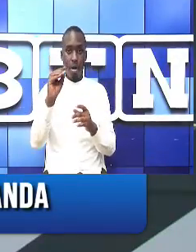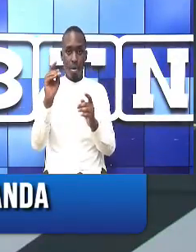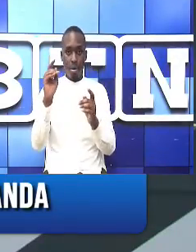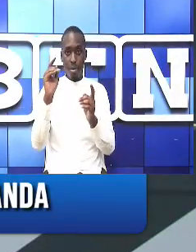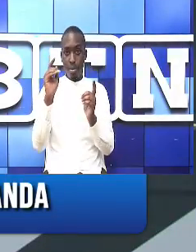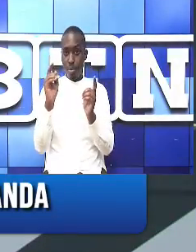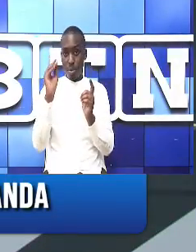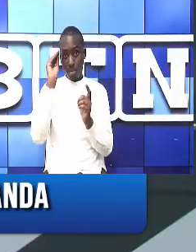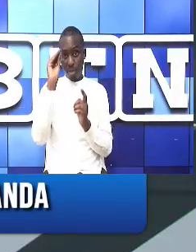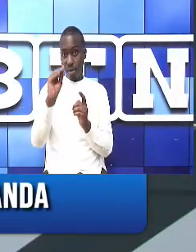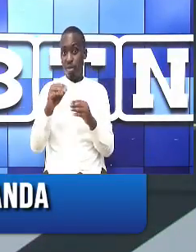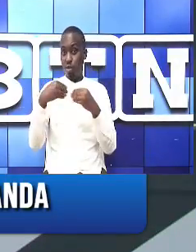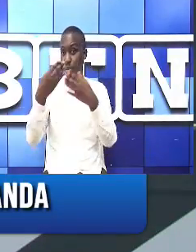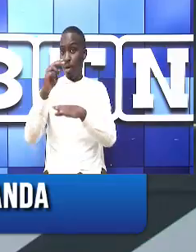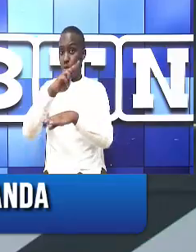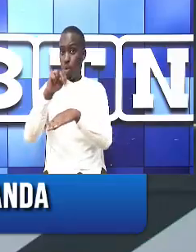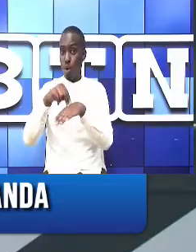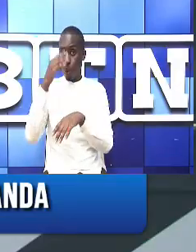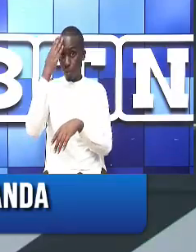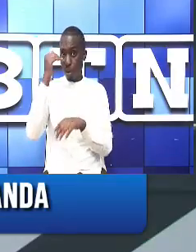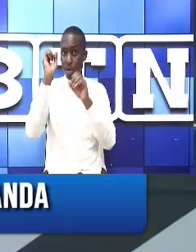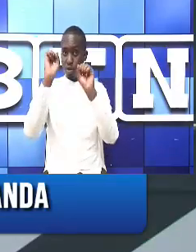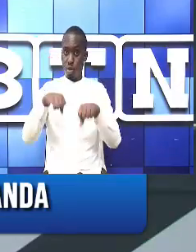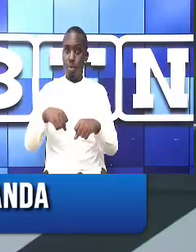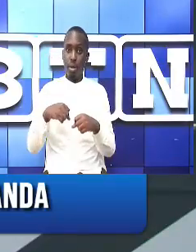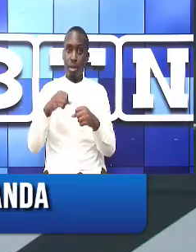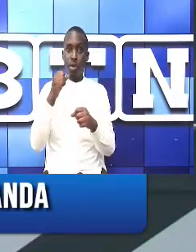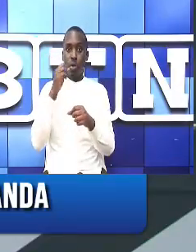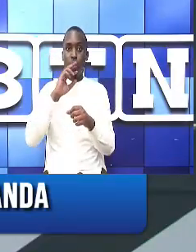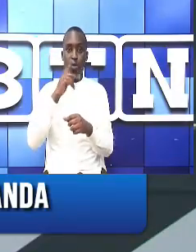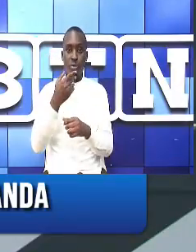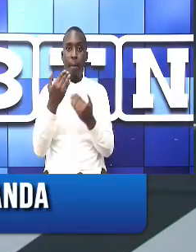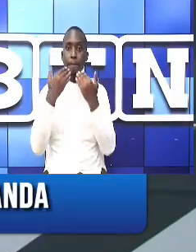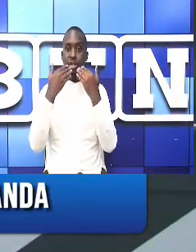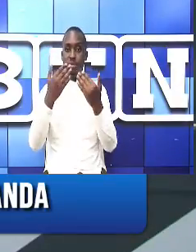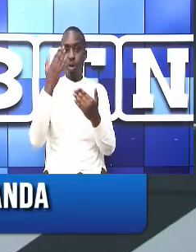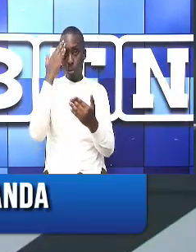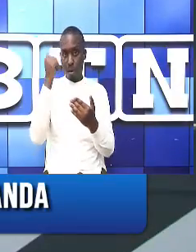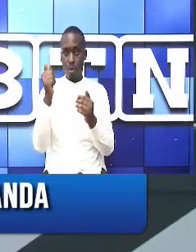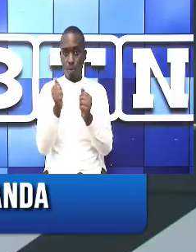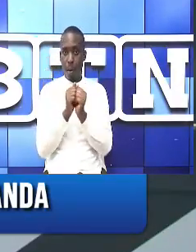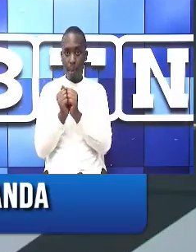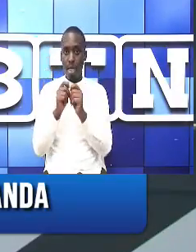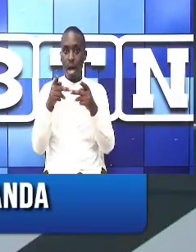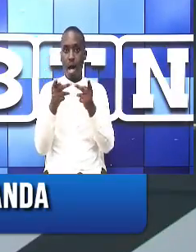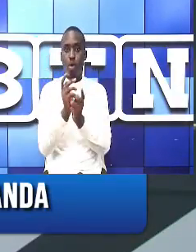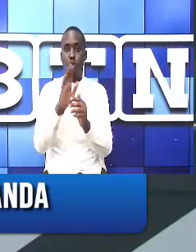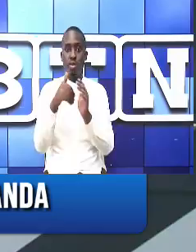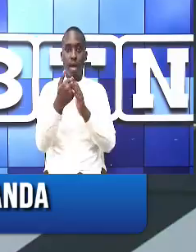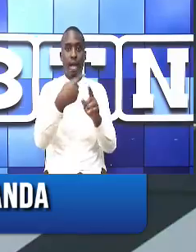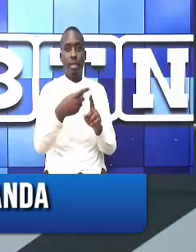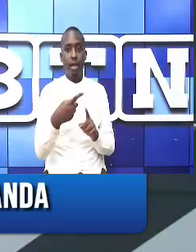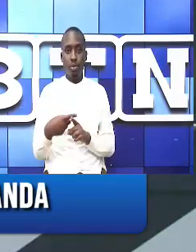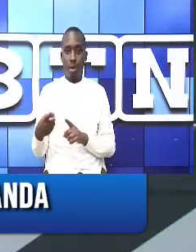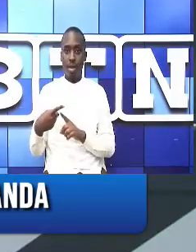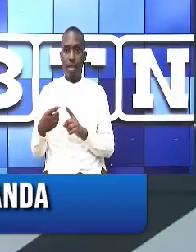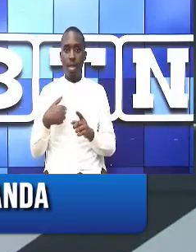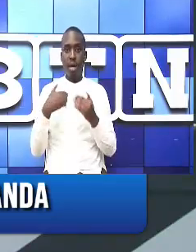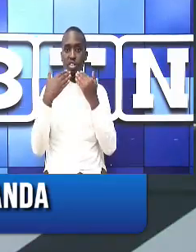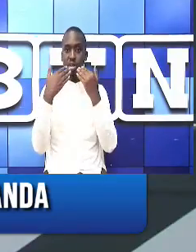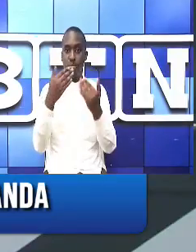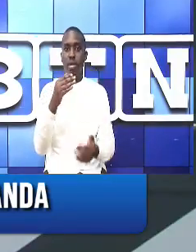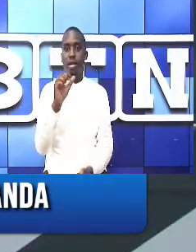kuri Nidor kugira ngo baze kuba bagira icyo babikoraho mbashimire ko twabanye rwose aho muri hirya no hino hatandukanye reka